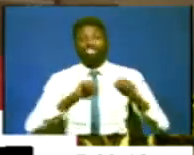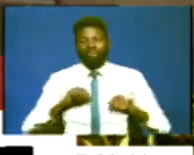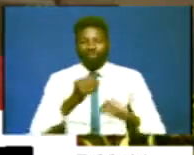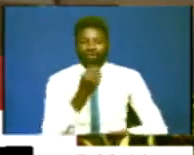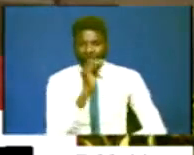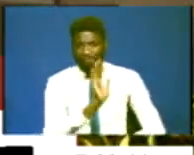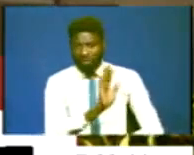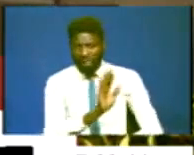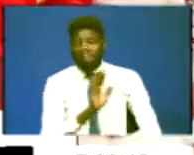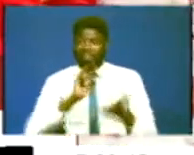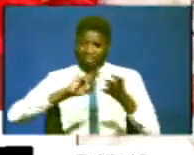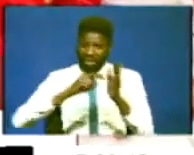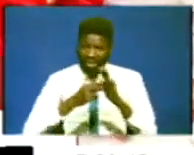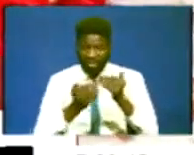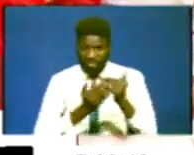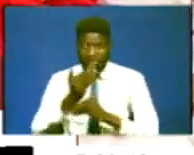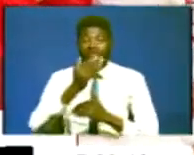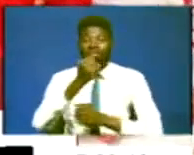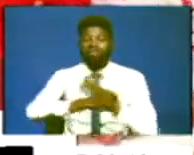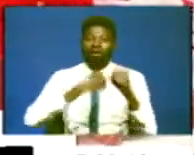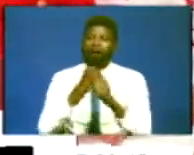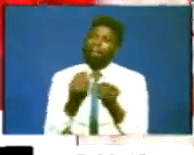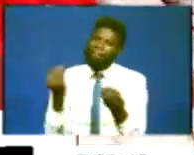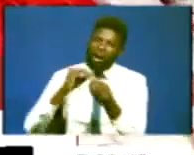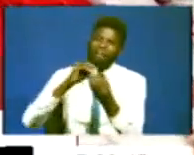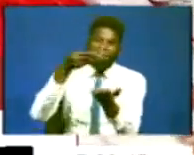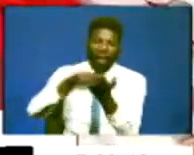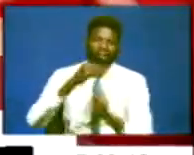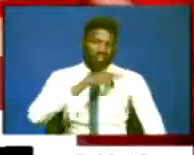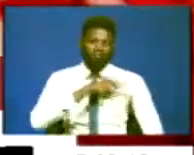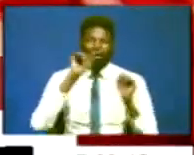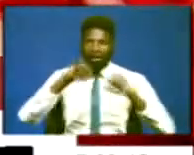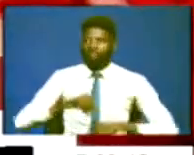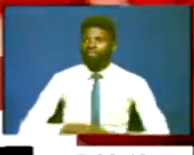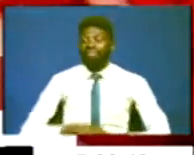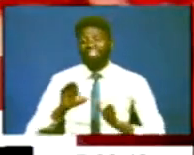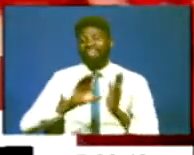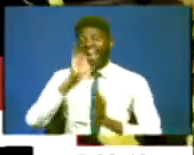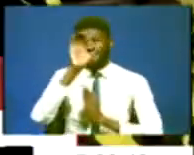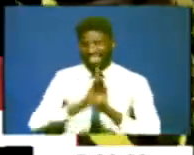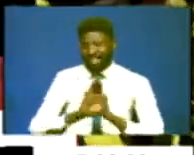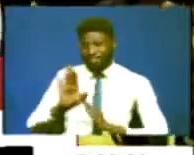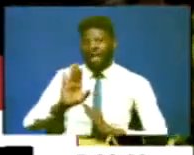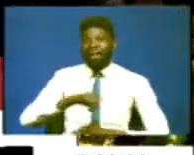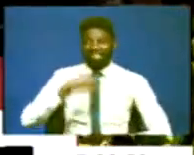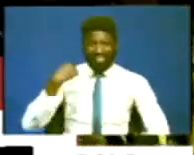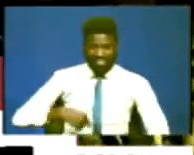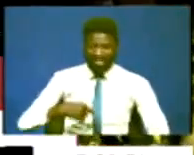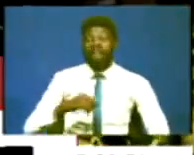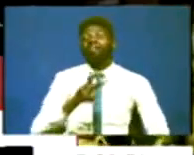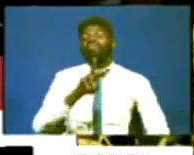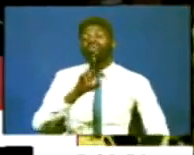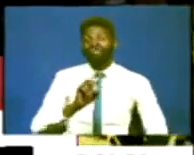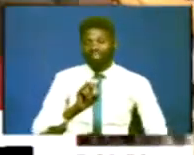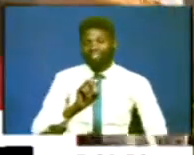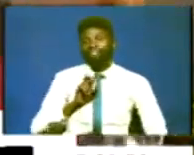gain more money. Kulingana na kalenda ya China, mwaka 2023 ni mwaka wa sungura na ina maana maalum